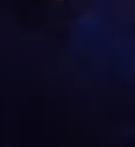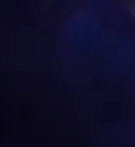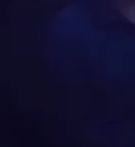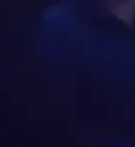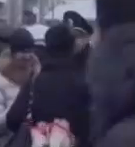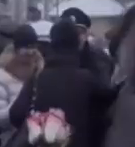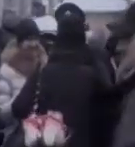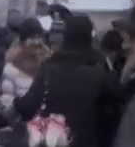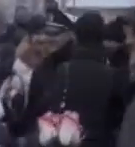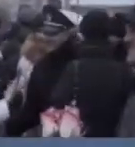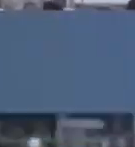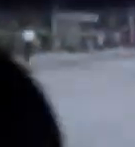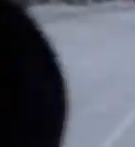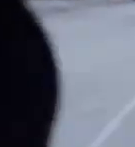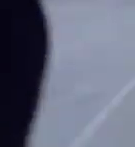Музика